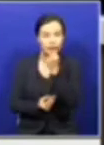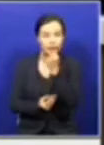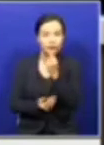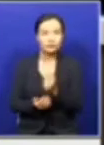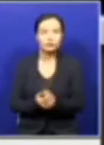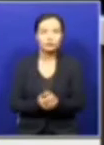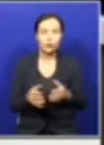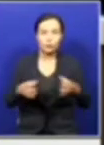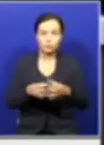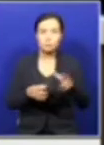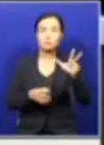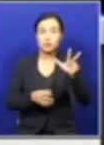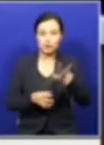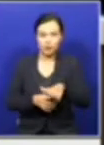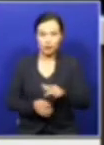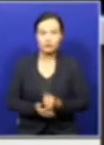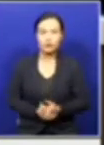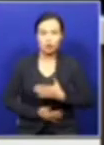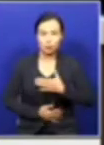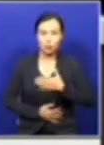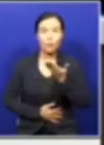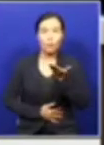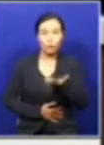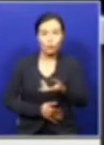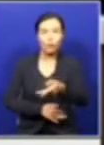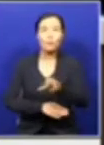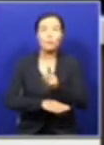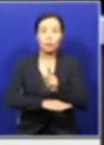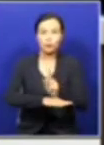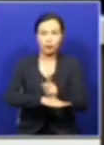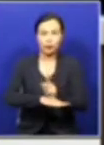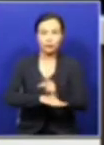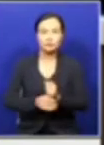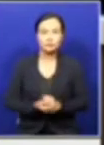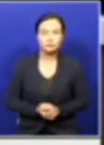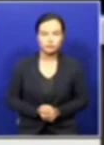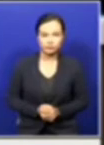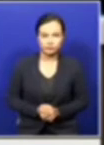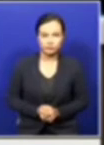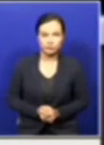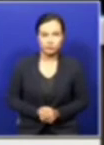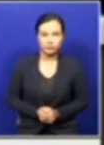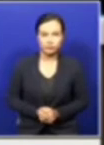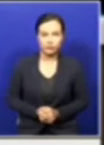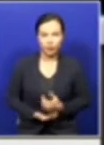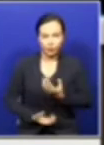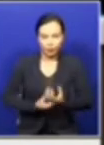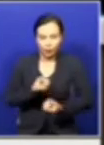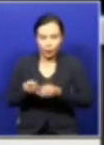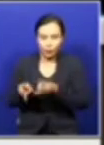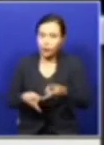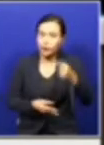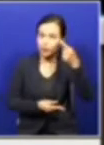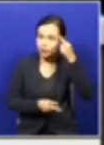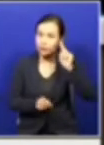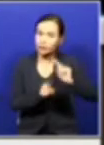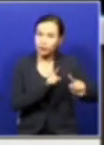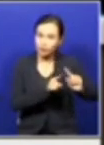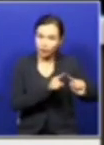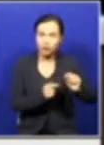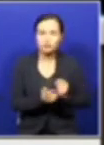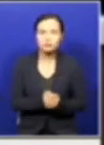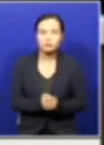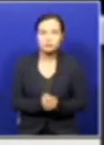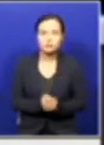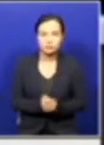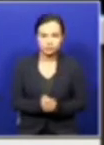ไทยขออนุญาตท่านประธานในการที่จะได้แสดงความคิดความเห็นเกี่ยวกับการ